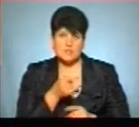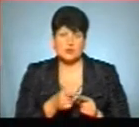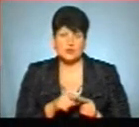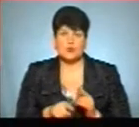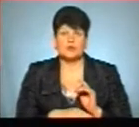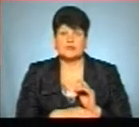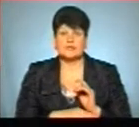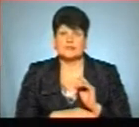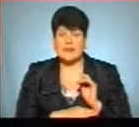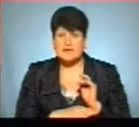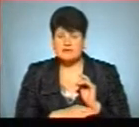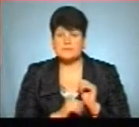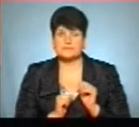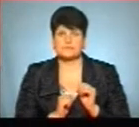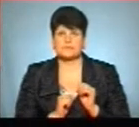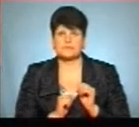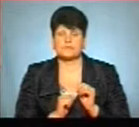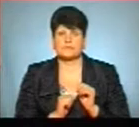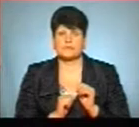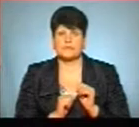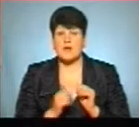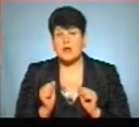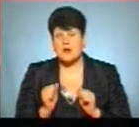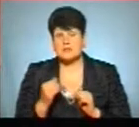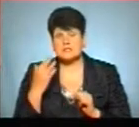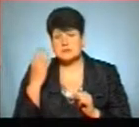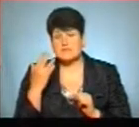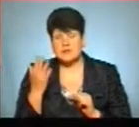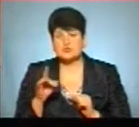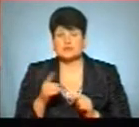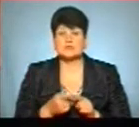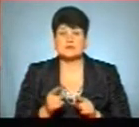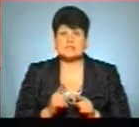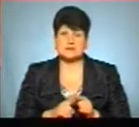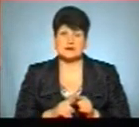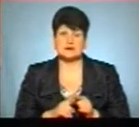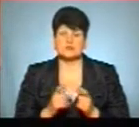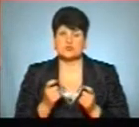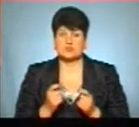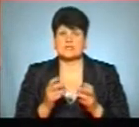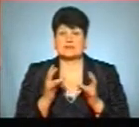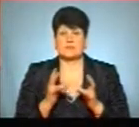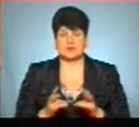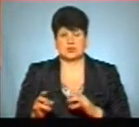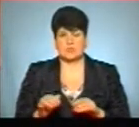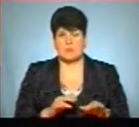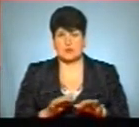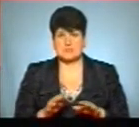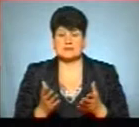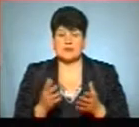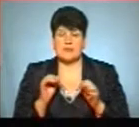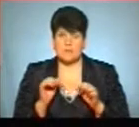і, ну, здавалося би, що це трошки такий травматичний процес, але можна не